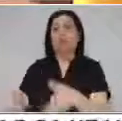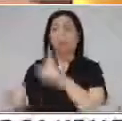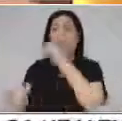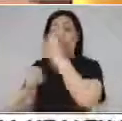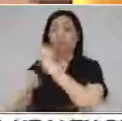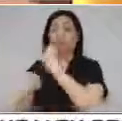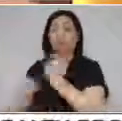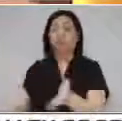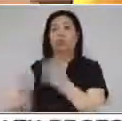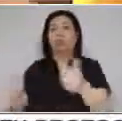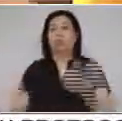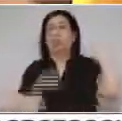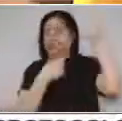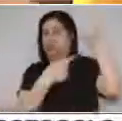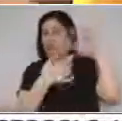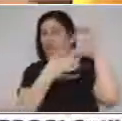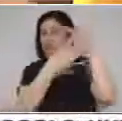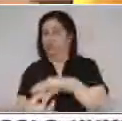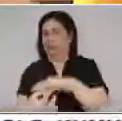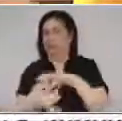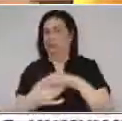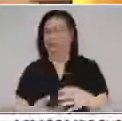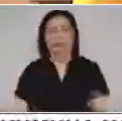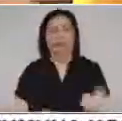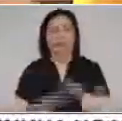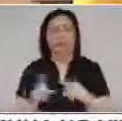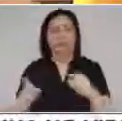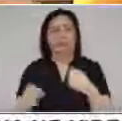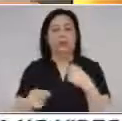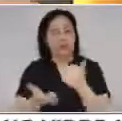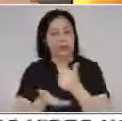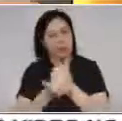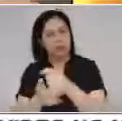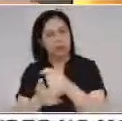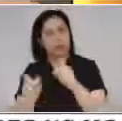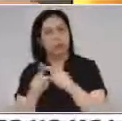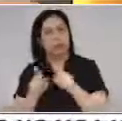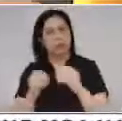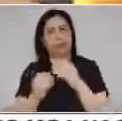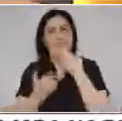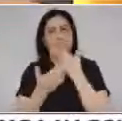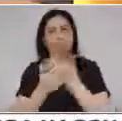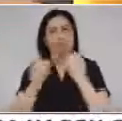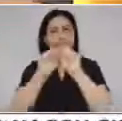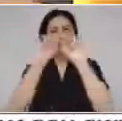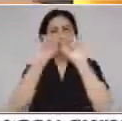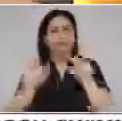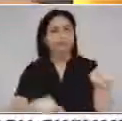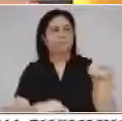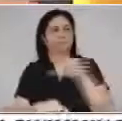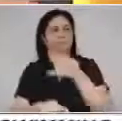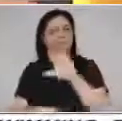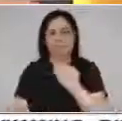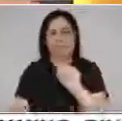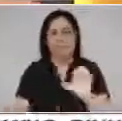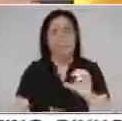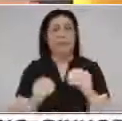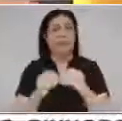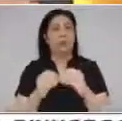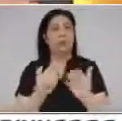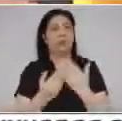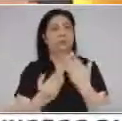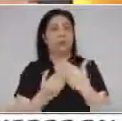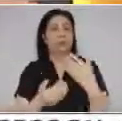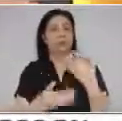Oro. Aljo, opo, si Gani Oro kasama din natin. Morning po. Hi, Gani. Kamusta? Morning po, Yusek. Opo. Morning. Nakita natin